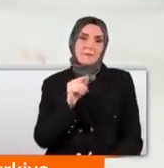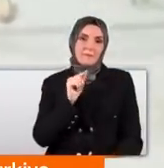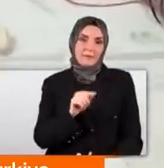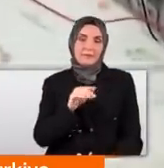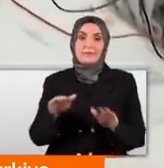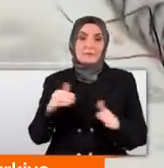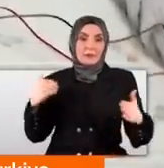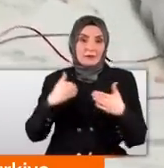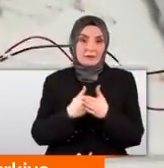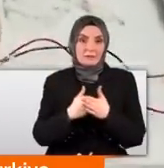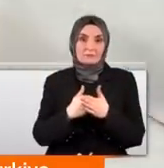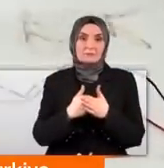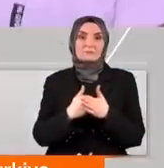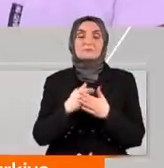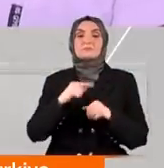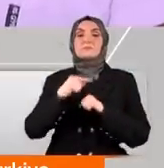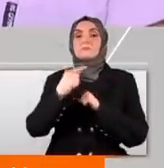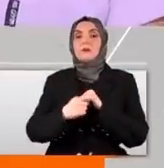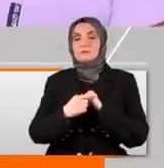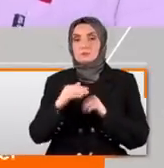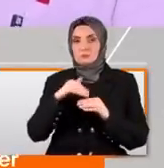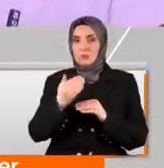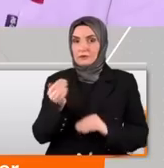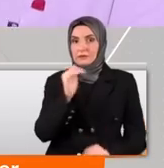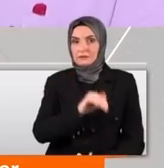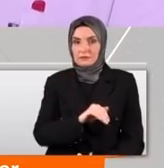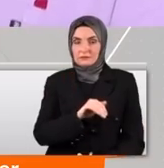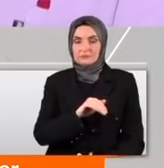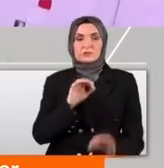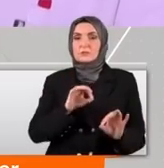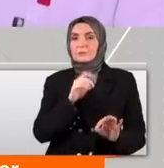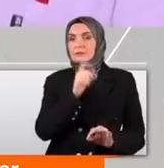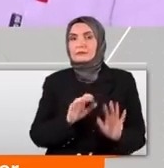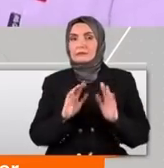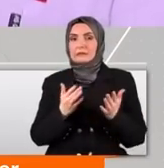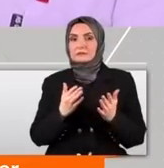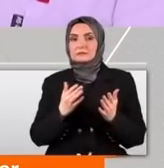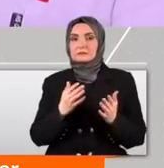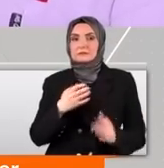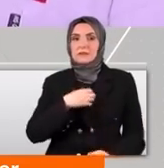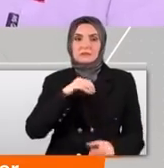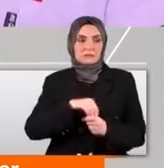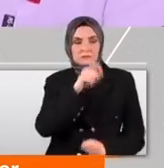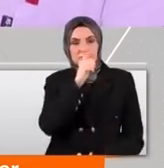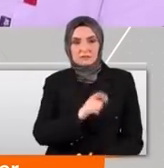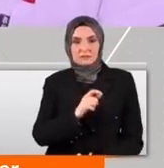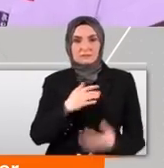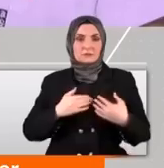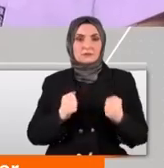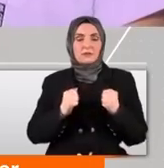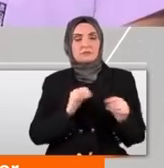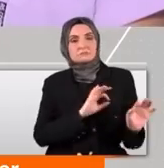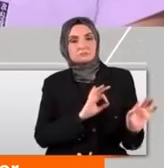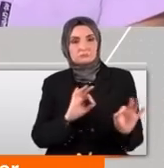da ailesine ulaşılmaya çalışılıyor. Sağlık durumu nasıl hocam şu an? Şu an için kendi içerisinde stabilizasyonunu koruyor. Ekstra bir